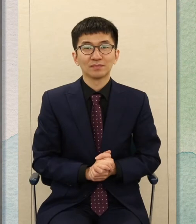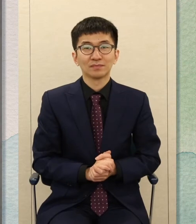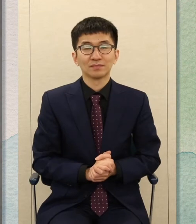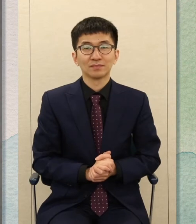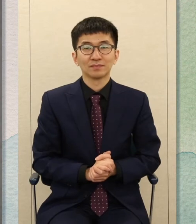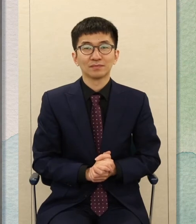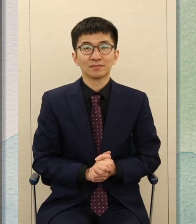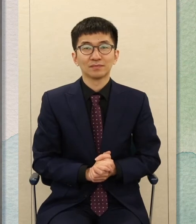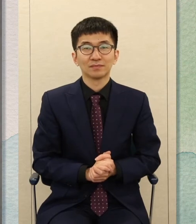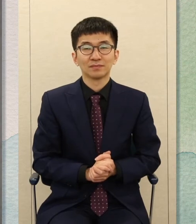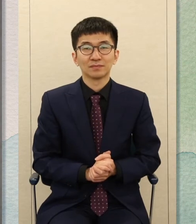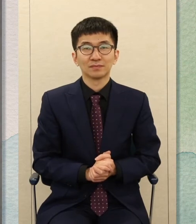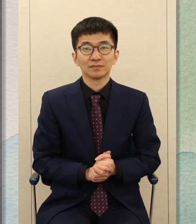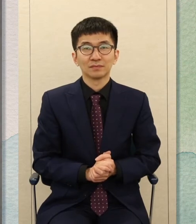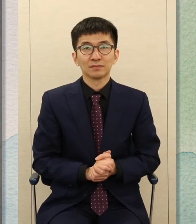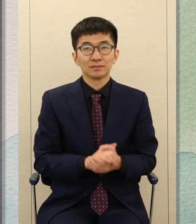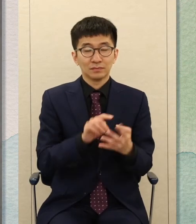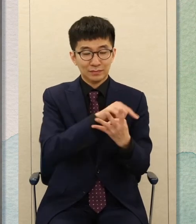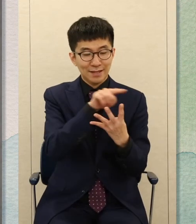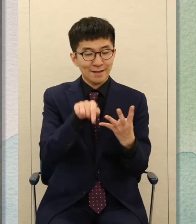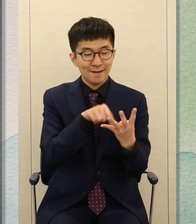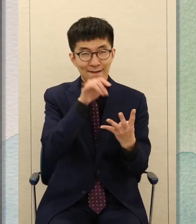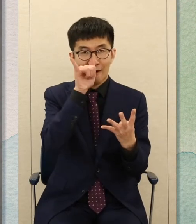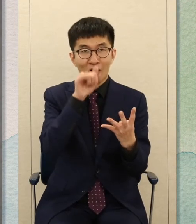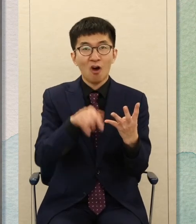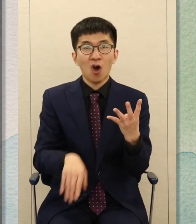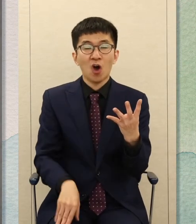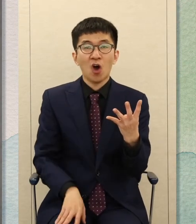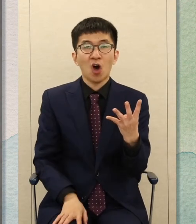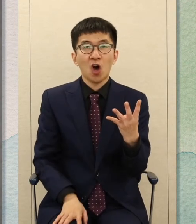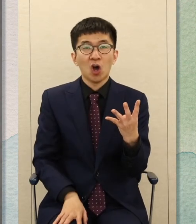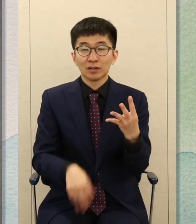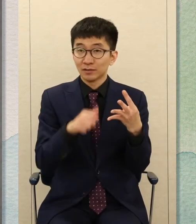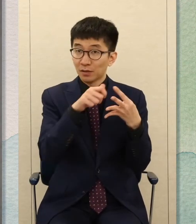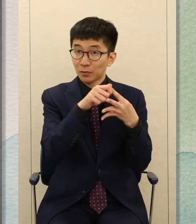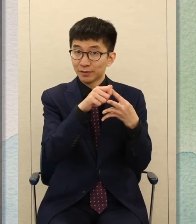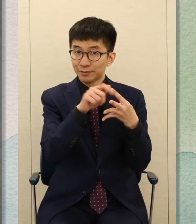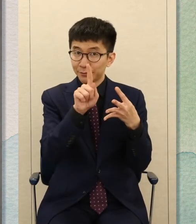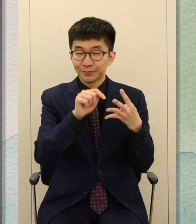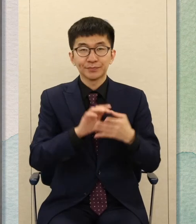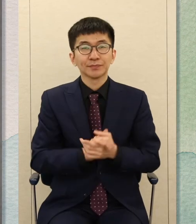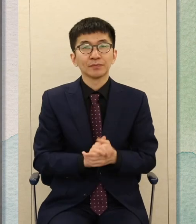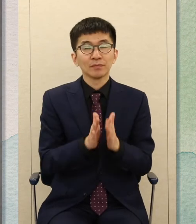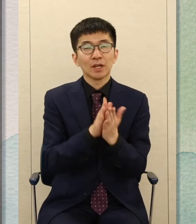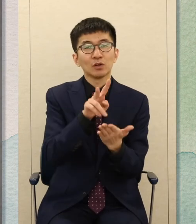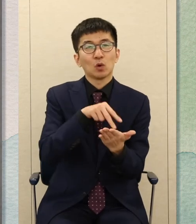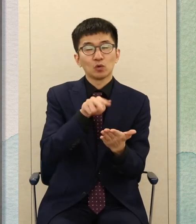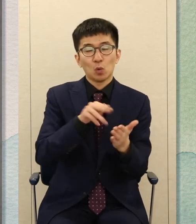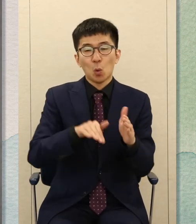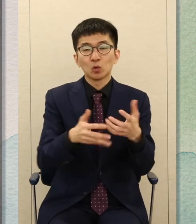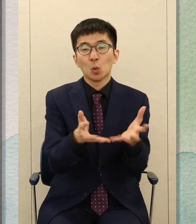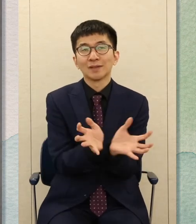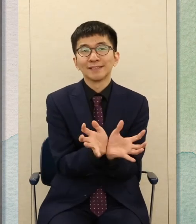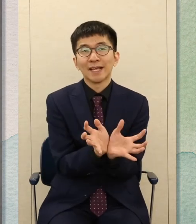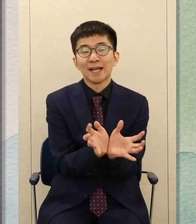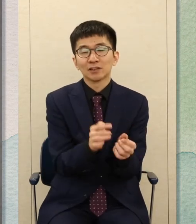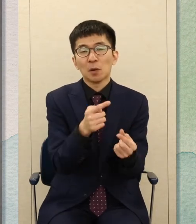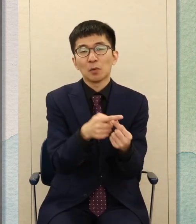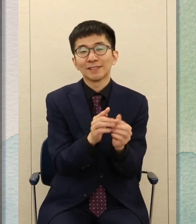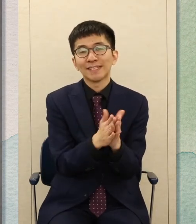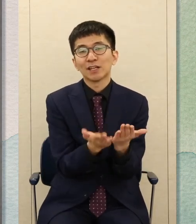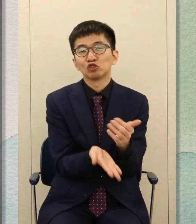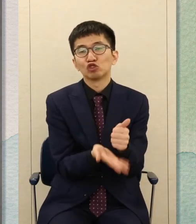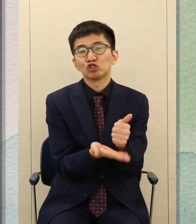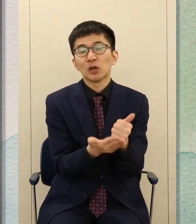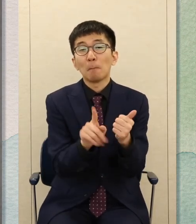했거든요. 그러니까 매일 독서 모임을 한 거죠. 그래서 그 학점은 언제 따는데 학점을 안 땄어요. 그래서 예, 책 읽는